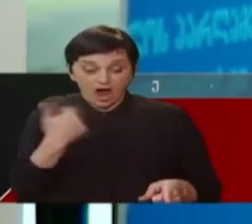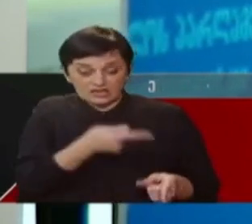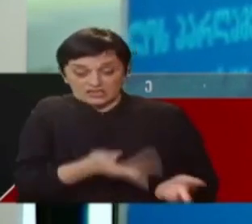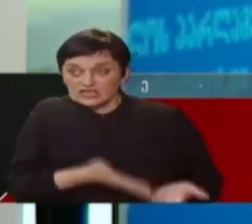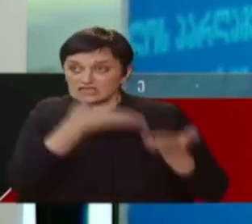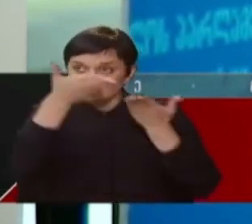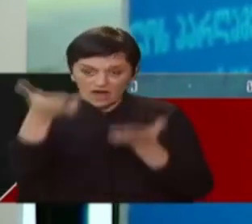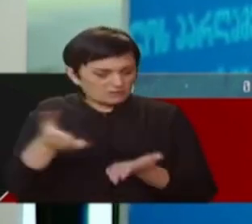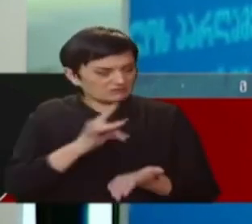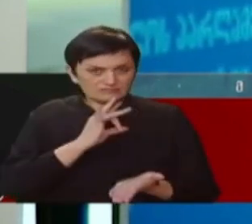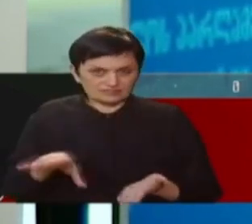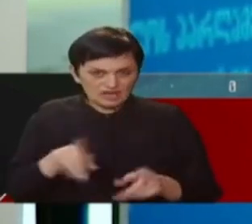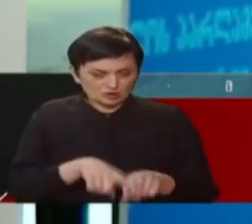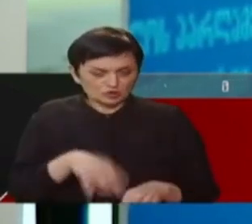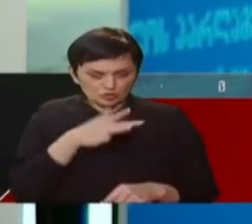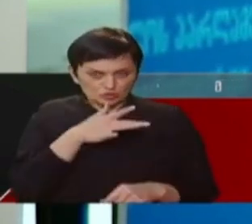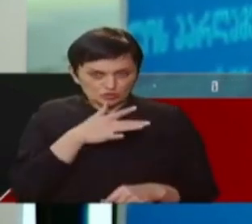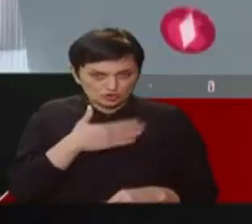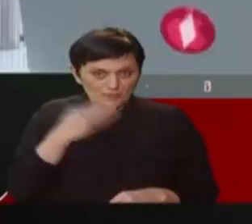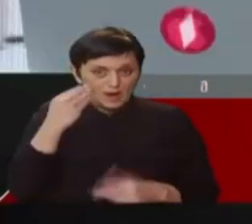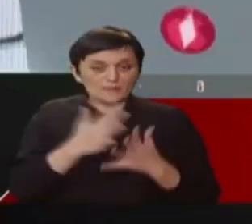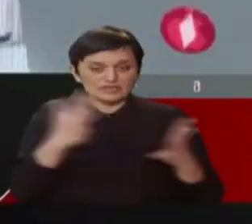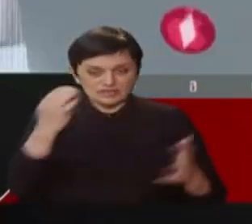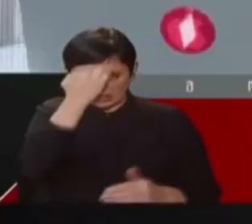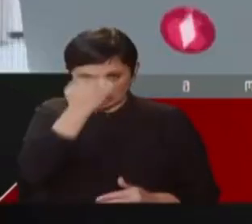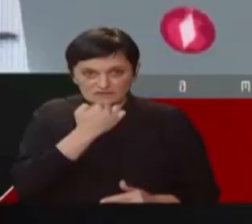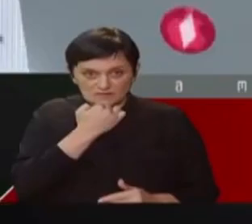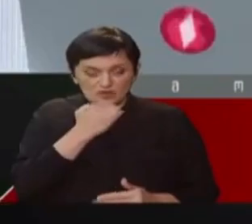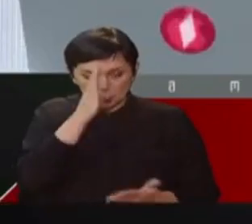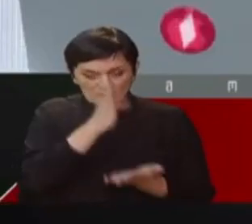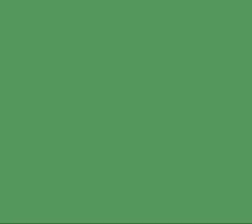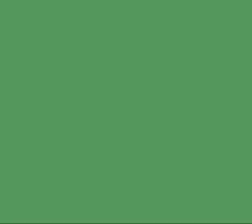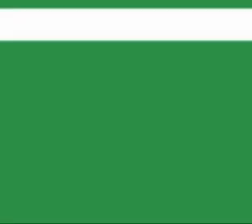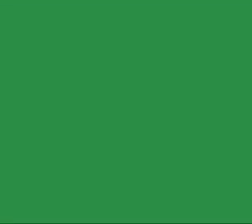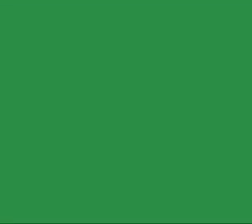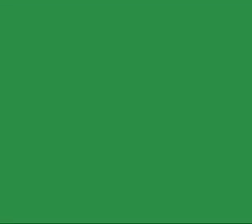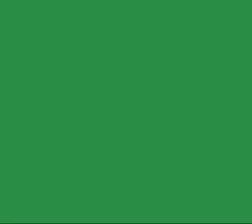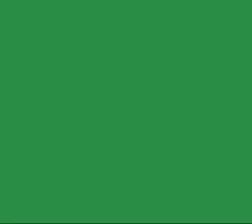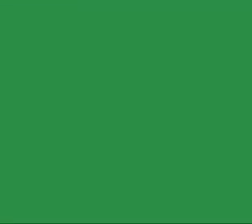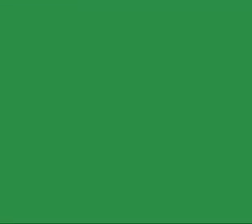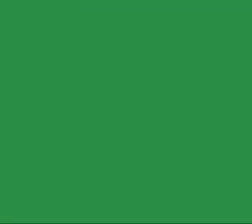დაკვატიჟებს ასეთ დროს ჩემი აზრით. დიდი მადლობა, მადლობა რომ დაგვითმეთ დრო პირდაპირ ეთერში.